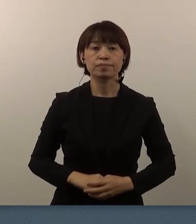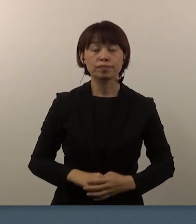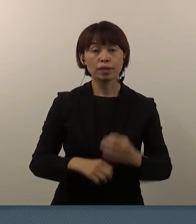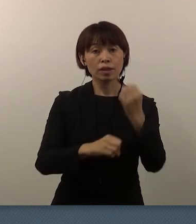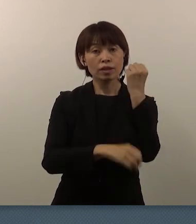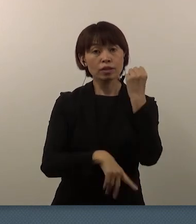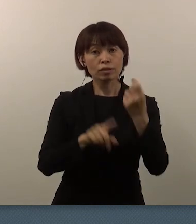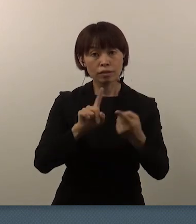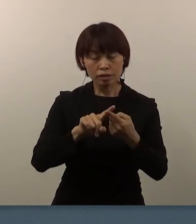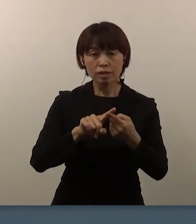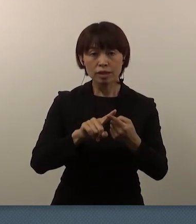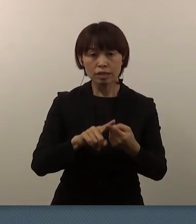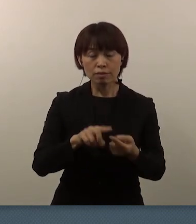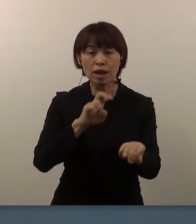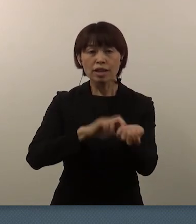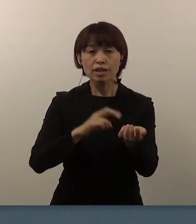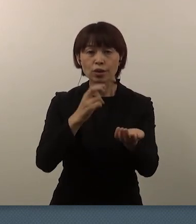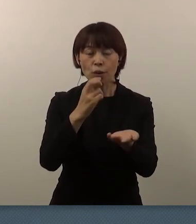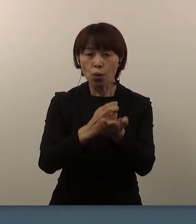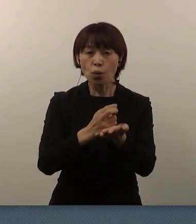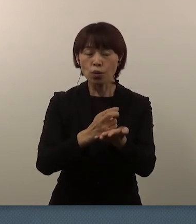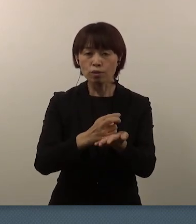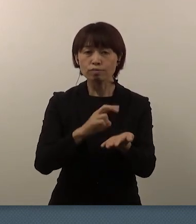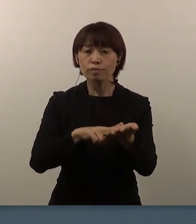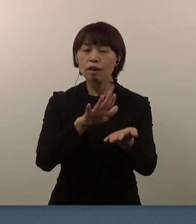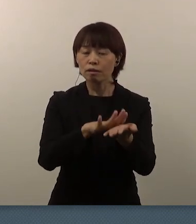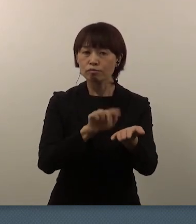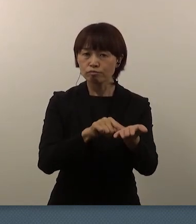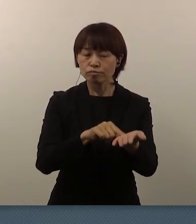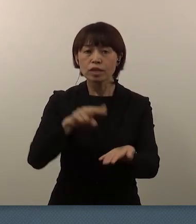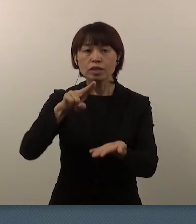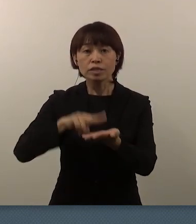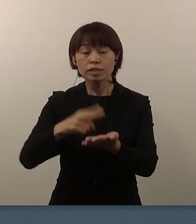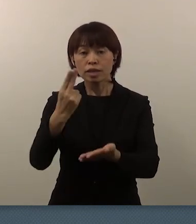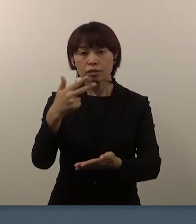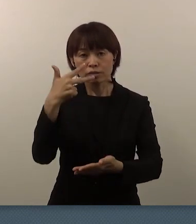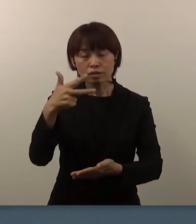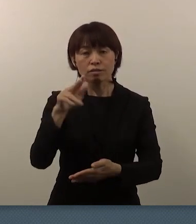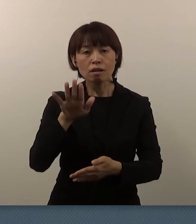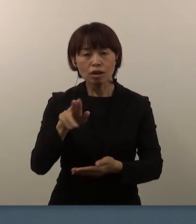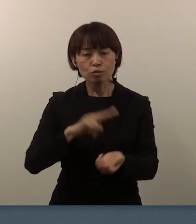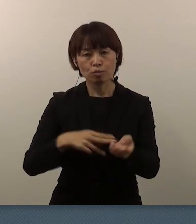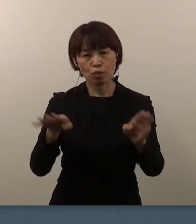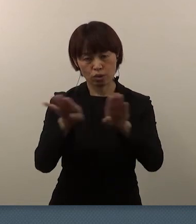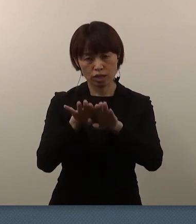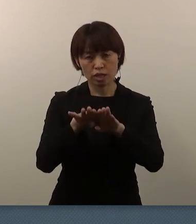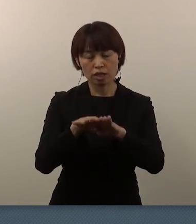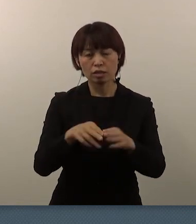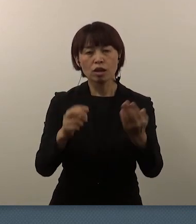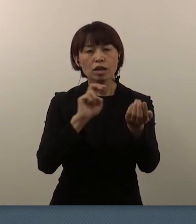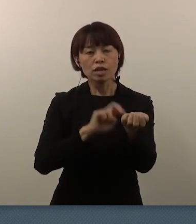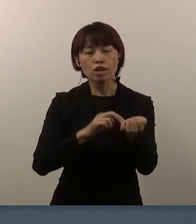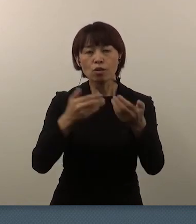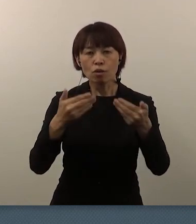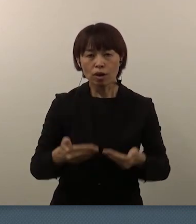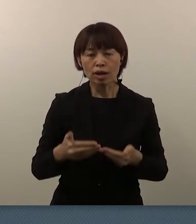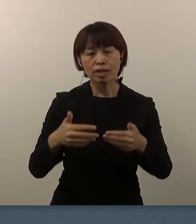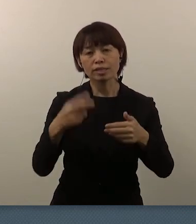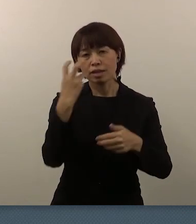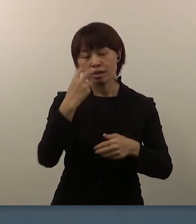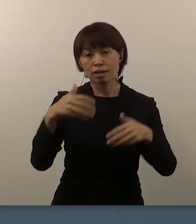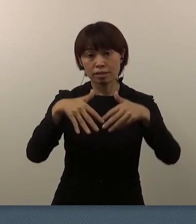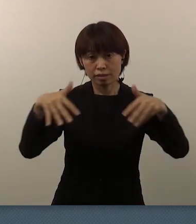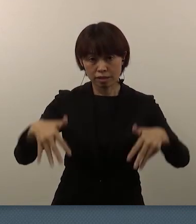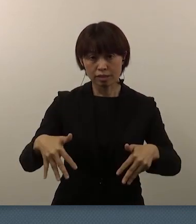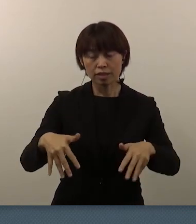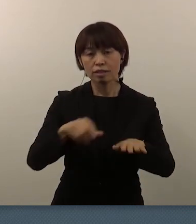には医療法等の規定により、指定都市における病院の医療安全管理体制などの指導監督の